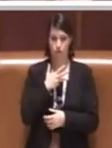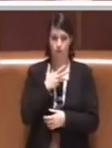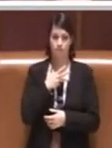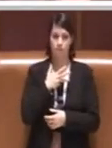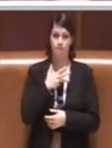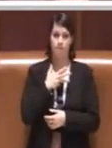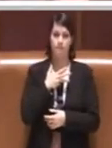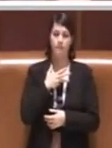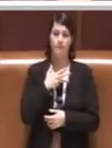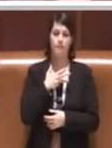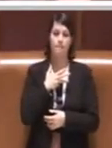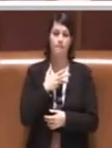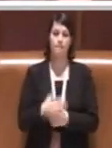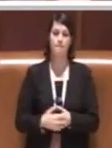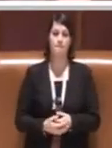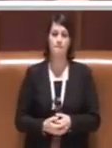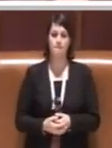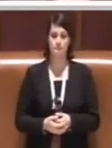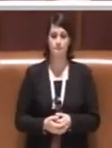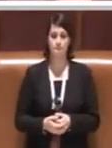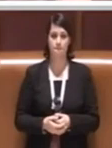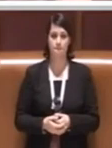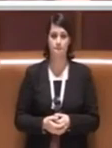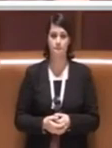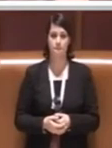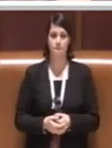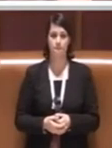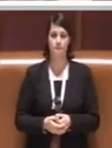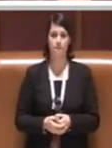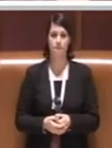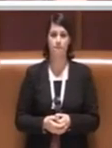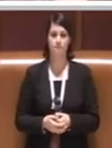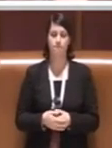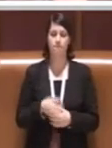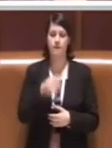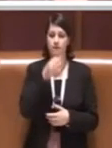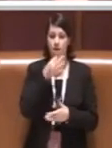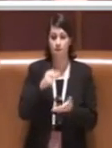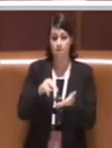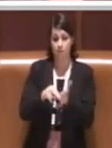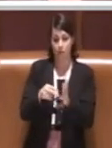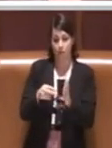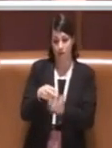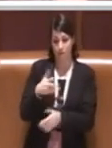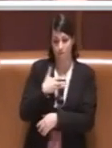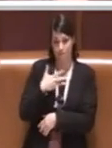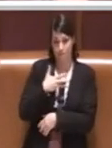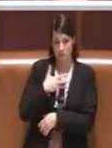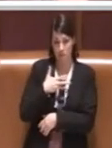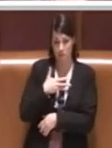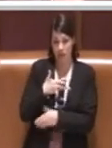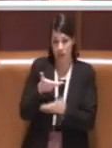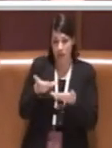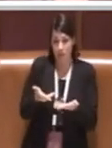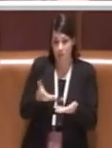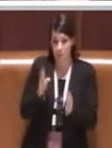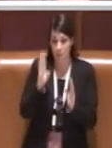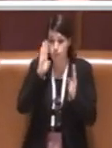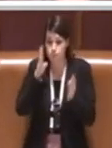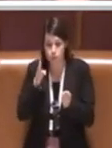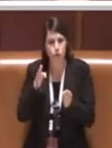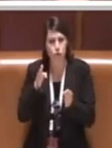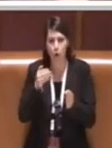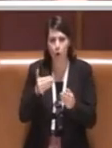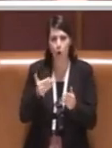ad un'analisi della questione a ridosso della problematica, ma l'assessorato ha iniziato a valutare tutte